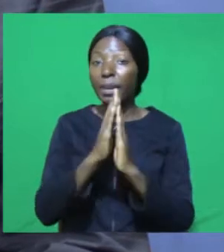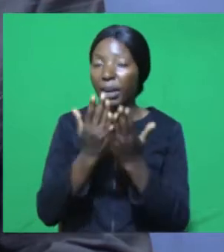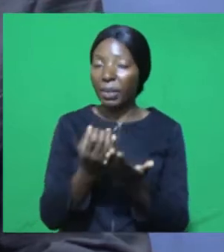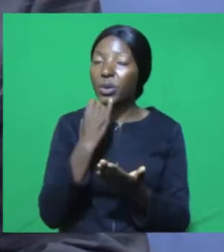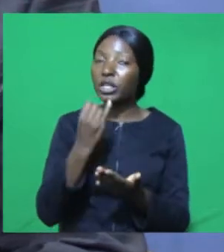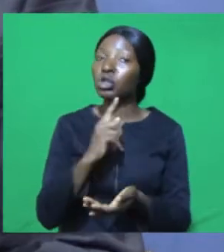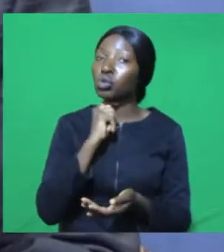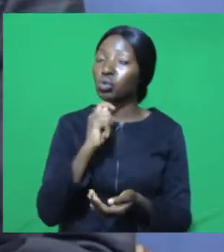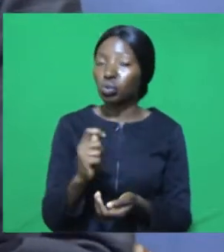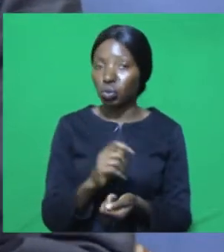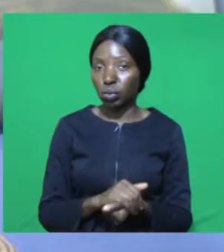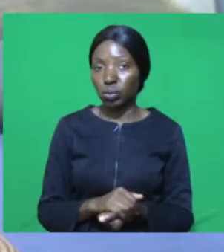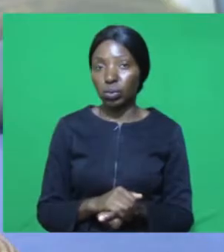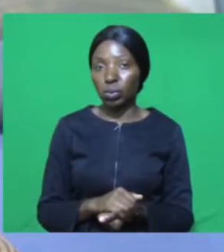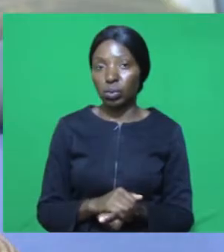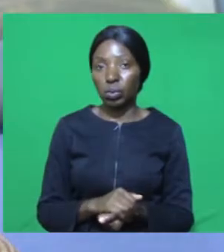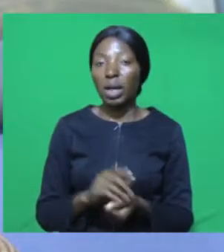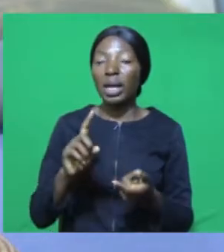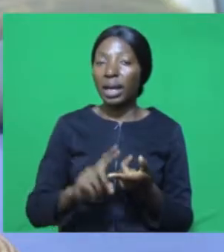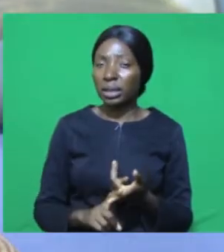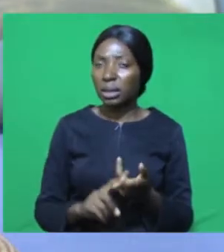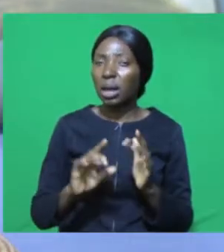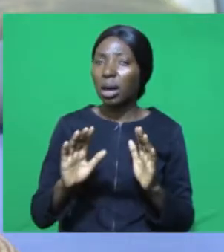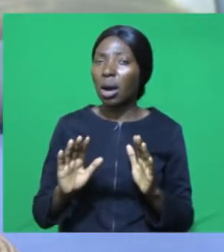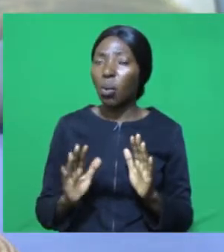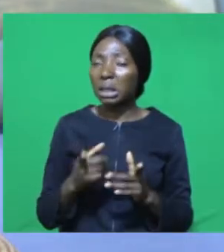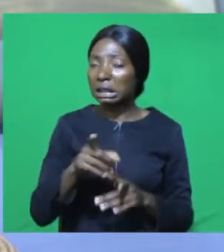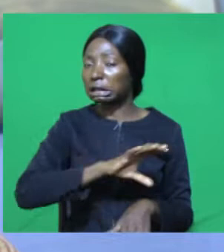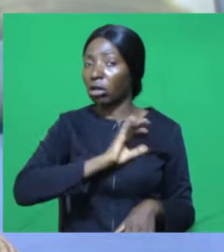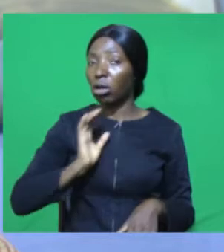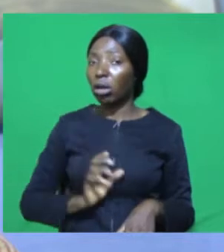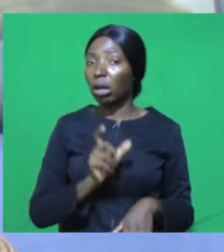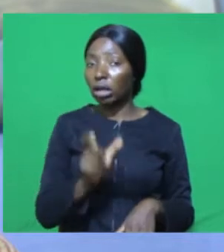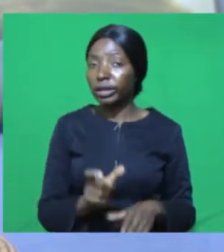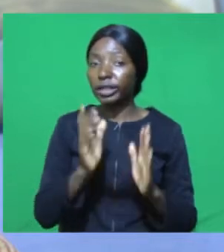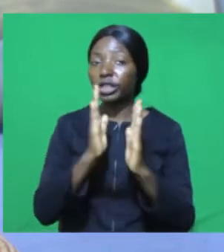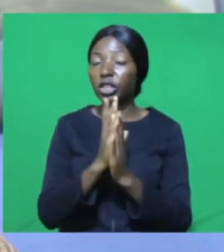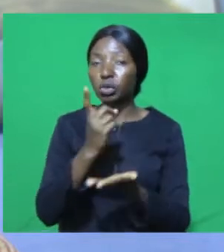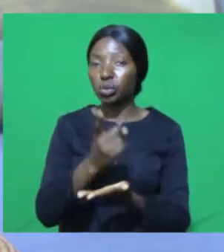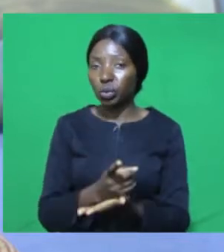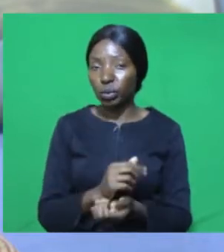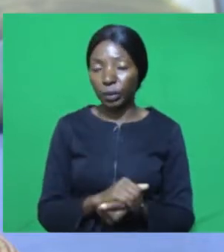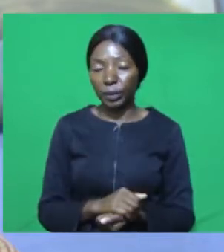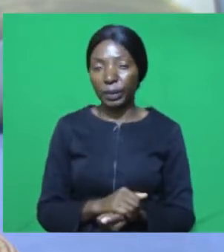ndo chokwadi. Ndizvozvo. Chimwe zvichakaitwa neutungamiriri wechurch.